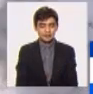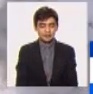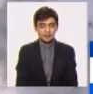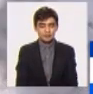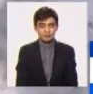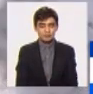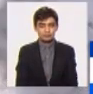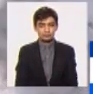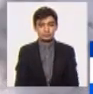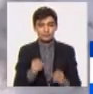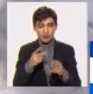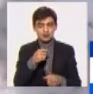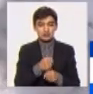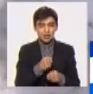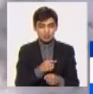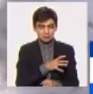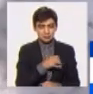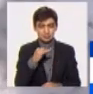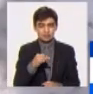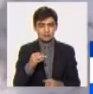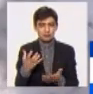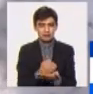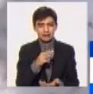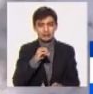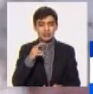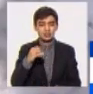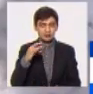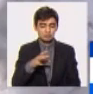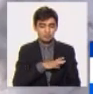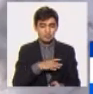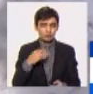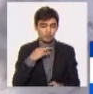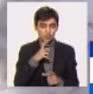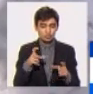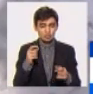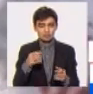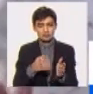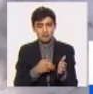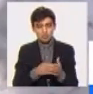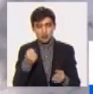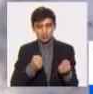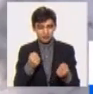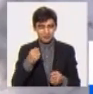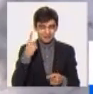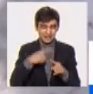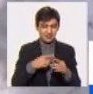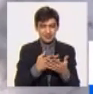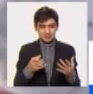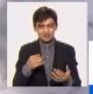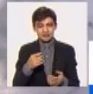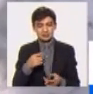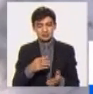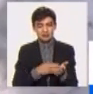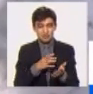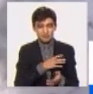Вот как же они делают и почему они выигрывают тендер? Может быть, многие сразу говорят, не хватает автомашин, не хватает, допустим, какой-то